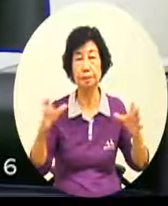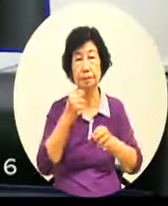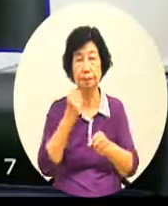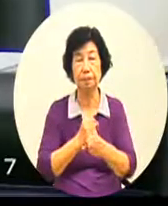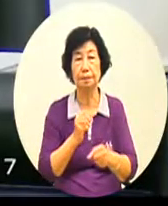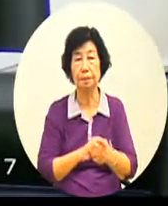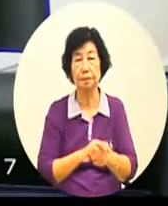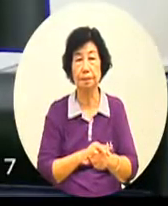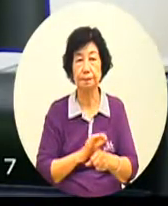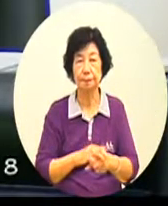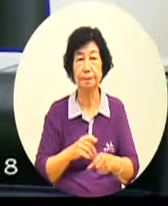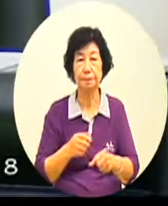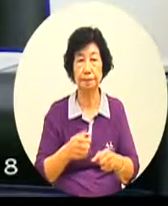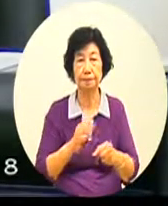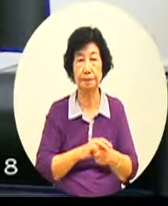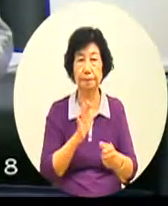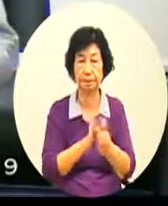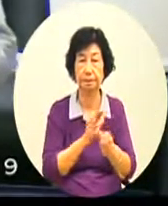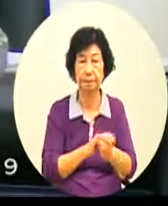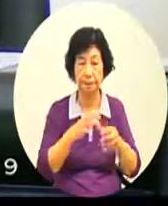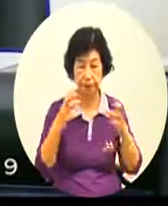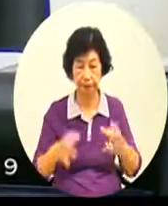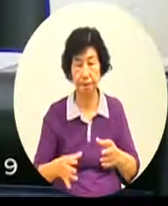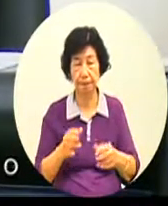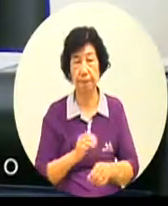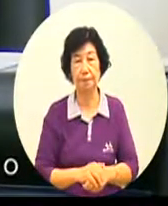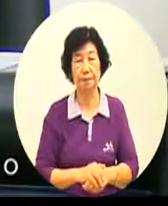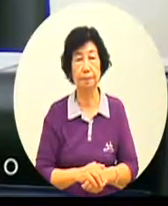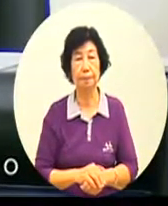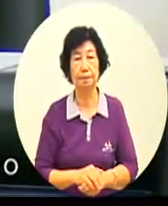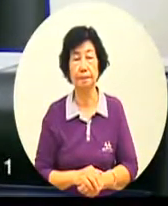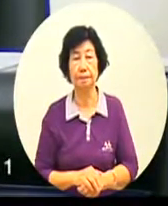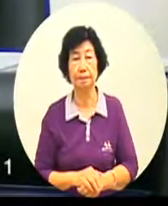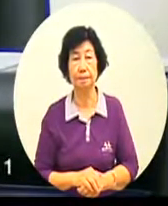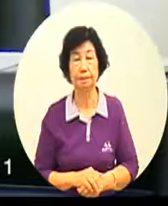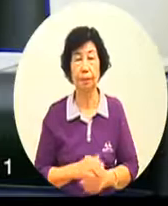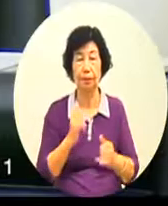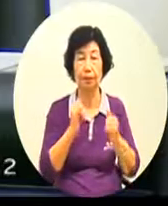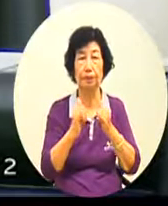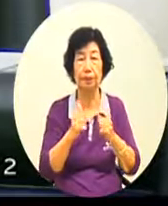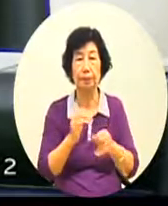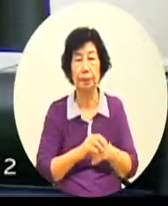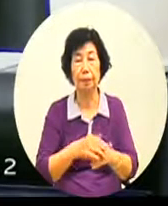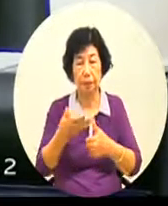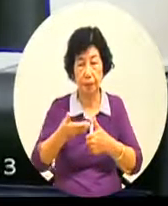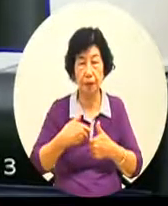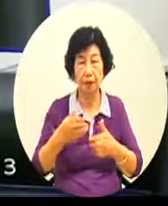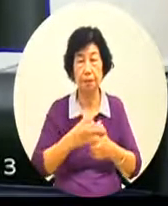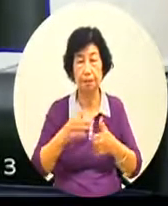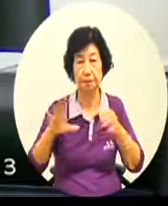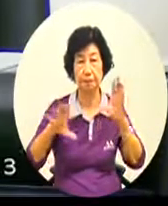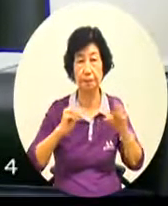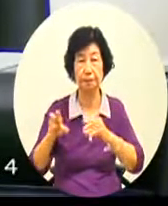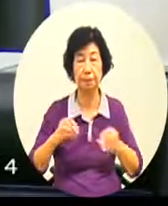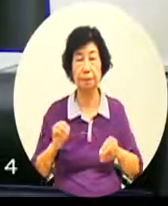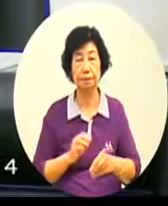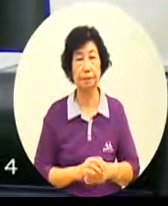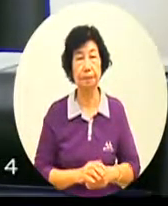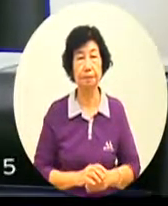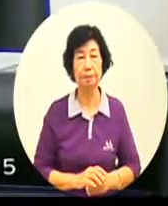去做平台，然后等等。那我看我们社会局给我的资料哈，我们社会局在这一